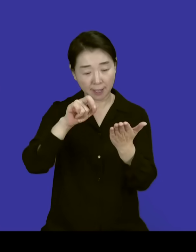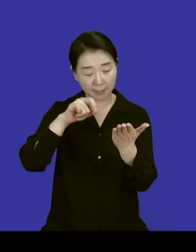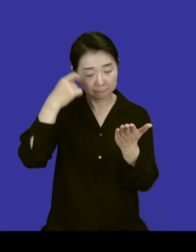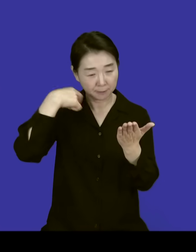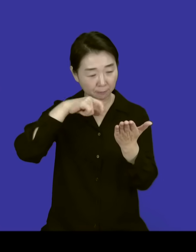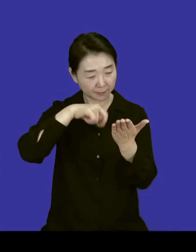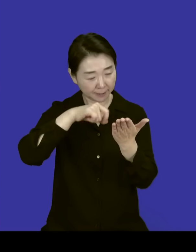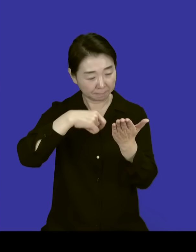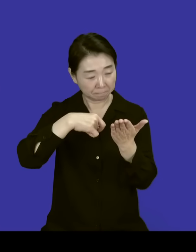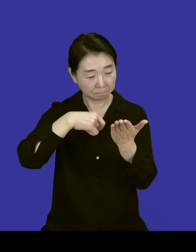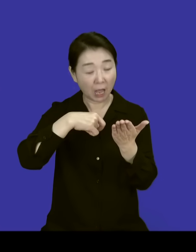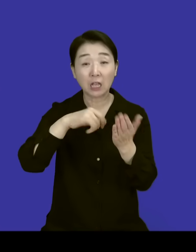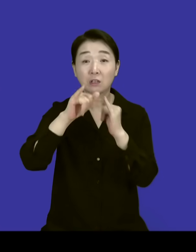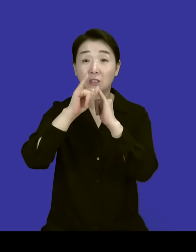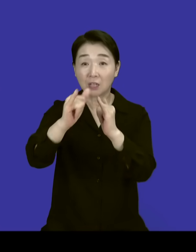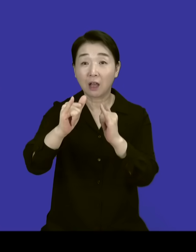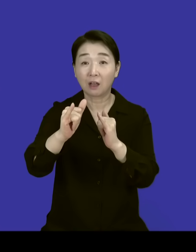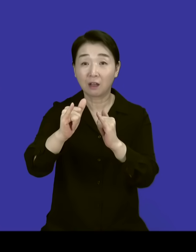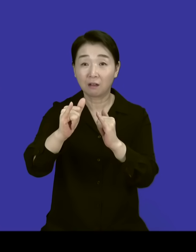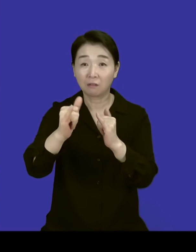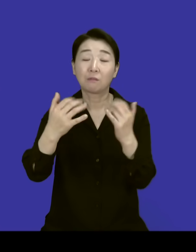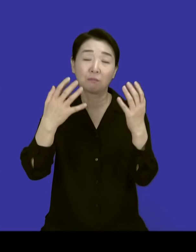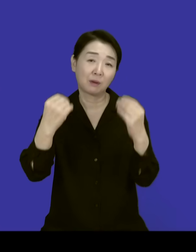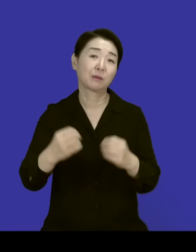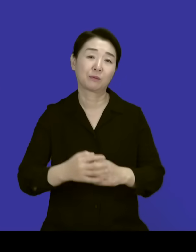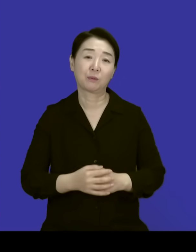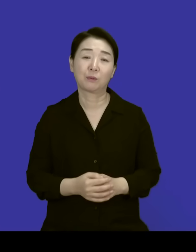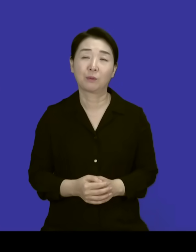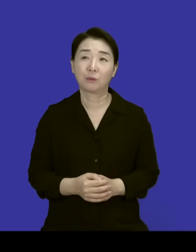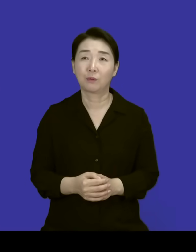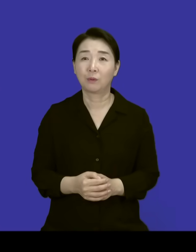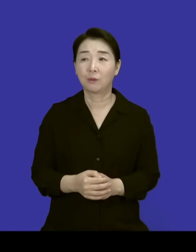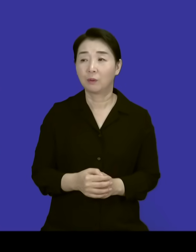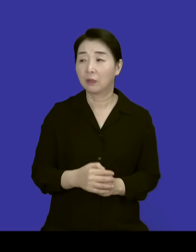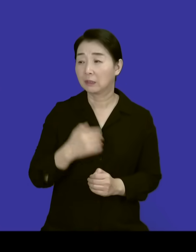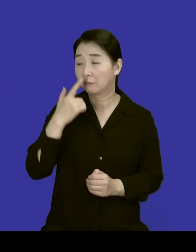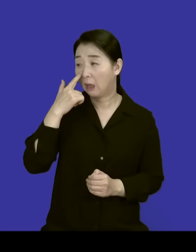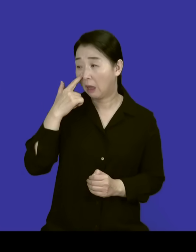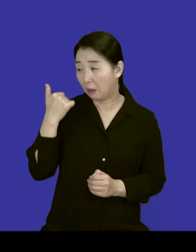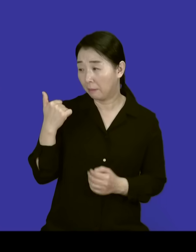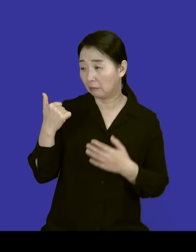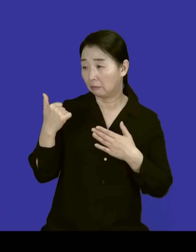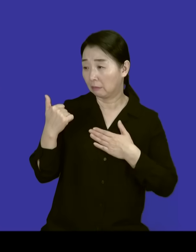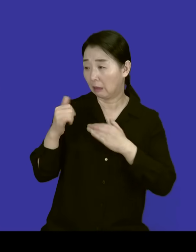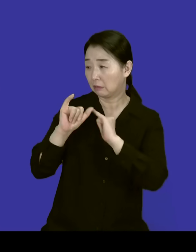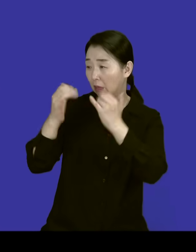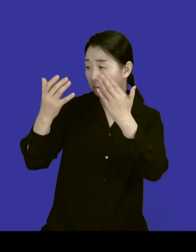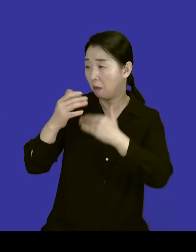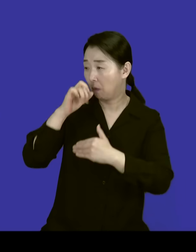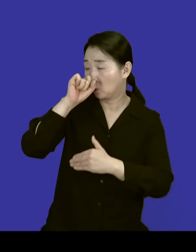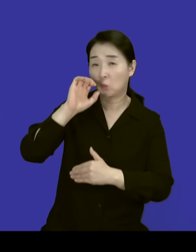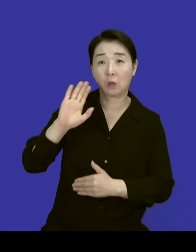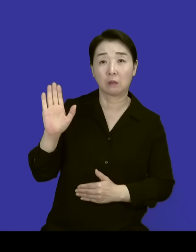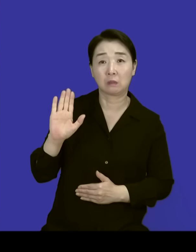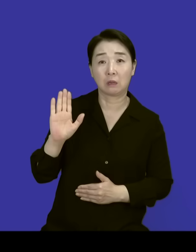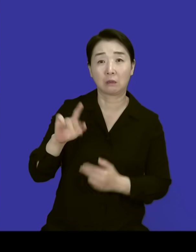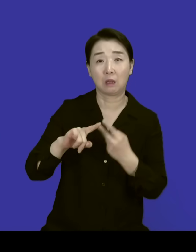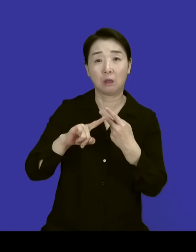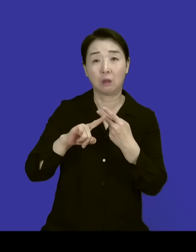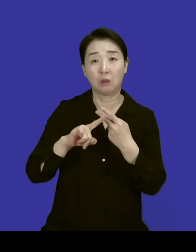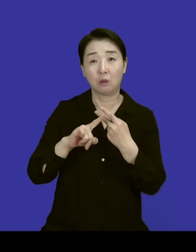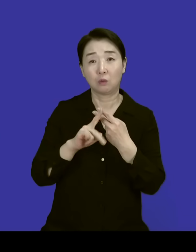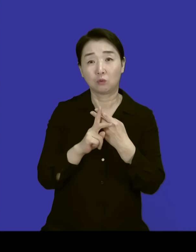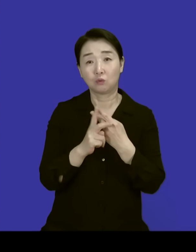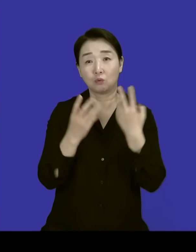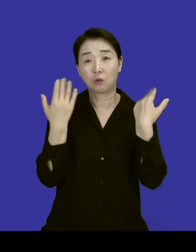탔어요. 예. 근데 중학교 때 그때부터 이제 아버지는 그렇게 사실 좋아하진 않았어요. 이렇게 별로 제가 상 받아놓은 것도 그렇고. 예. 그리고 중학교 올라가면 이제 제가